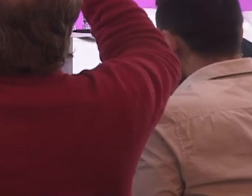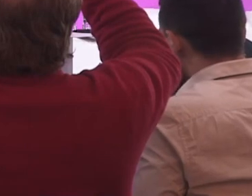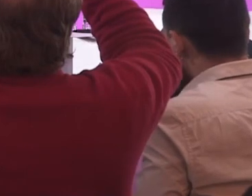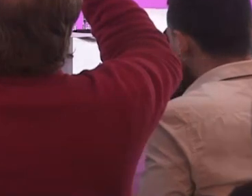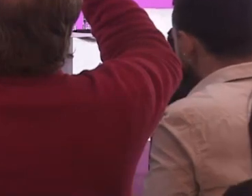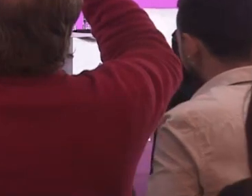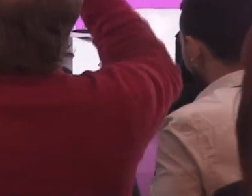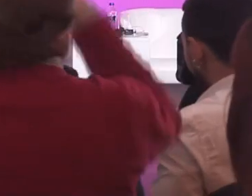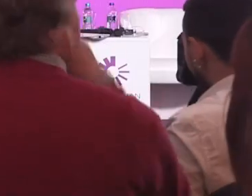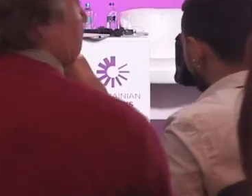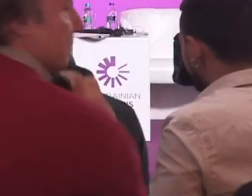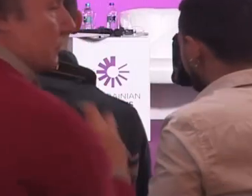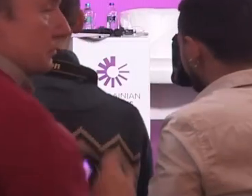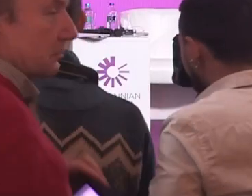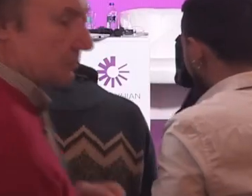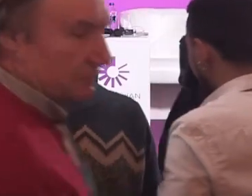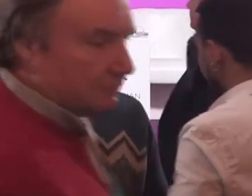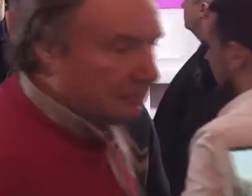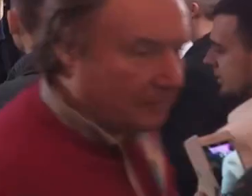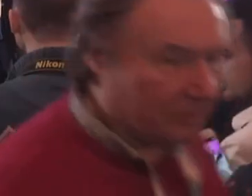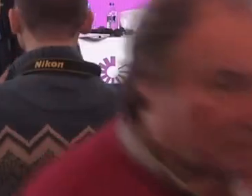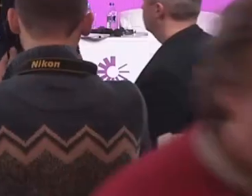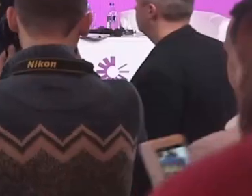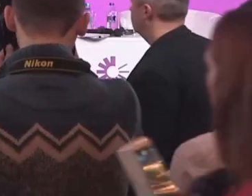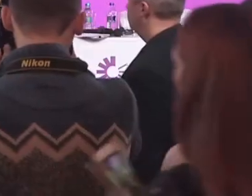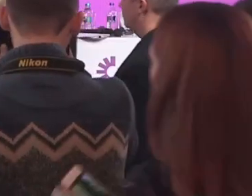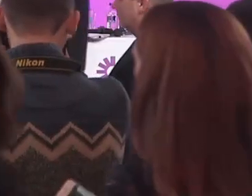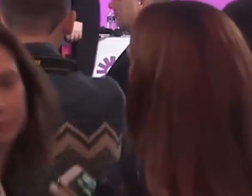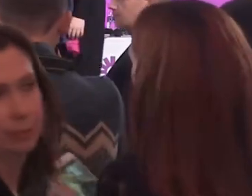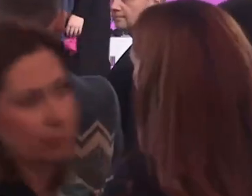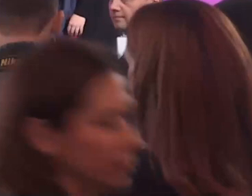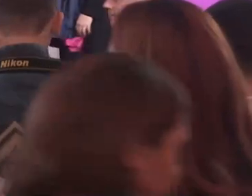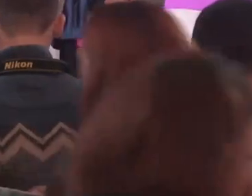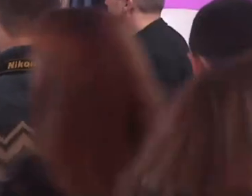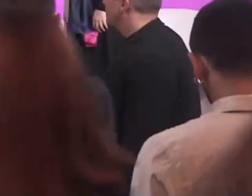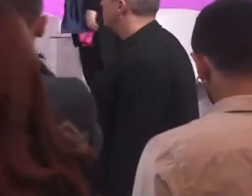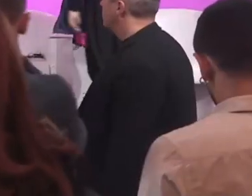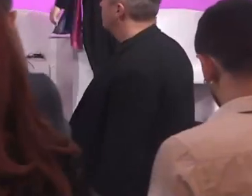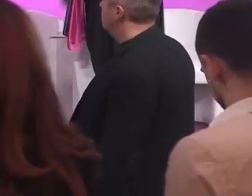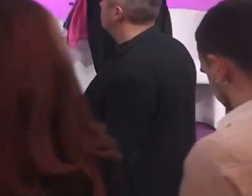розходитися. У нас абсолютно невеличка перерва. Ми розпочинаємо за 2-3 хвилини.